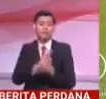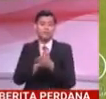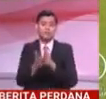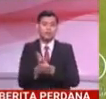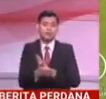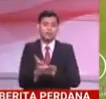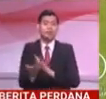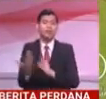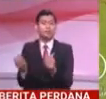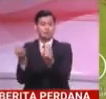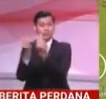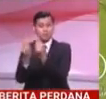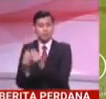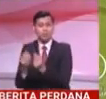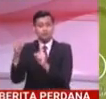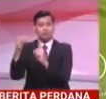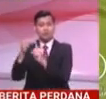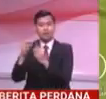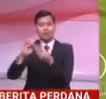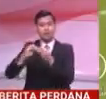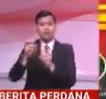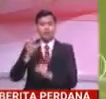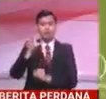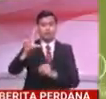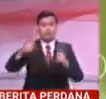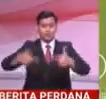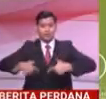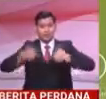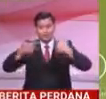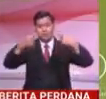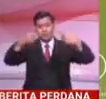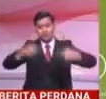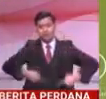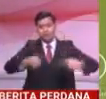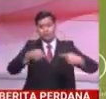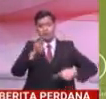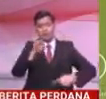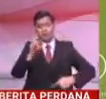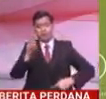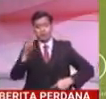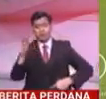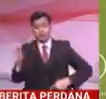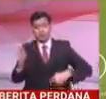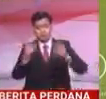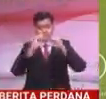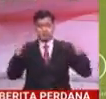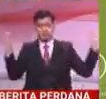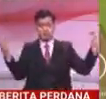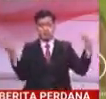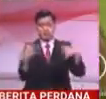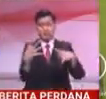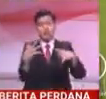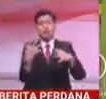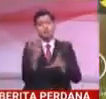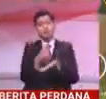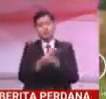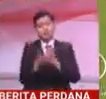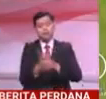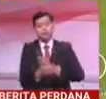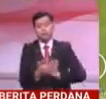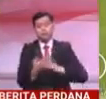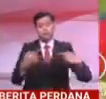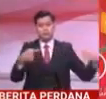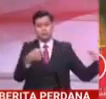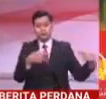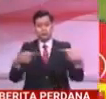mengukuhkan kedudukan di tangga ketiga liga. Perlawanan yang berlangsung di Stadium UiTM Shah Alam itu berlangsung seimbang dengan kedua-dua pasukan saling